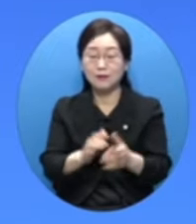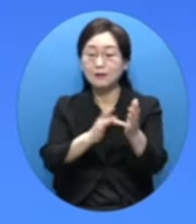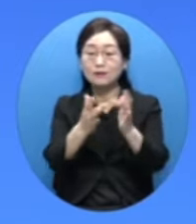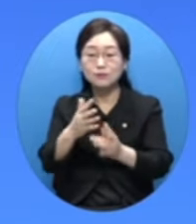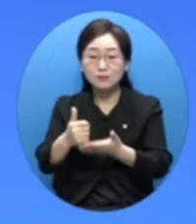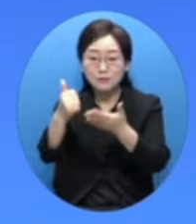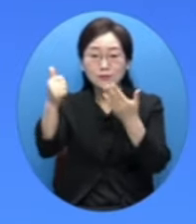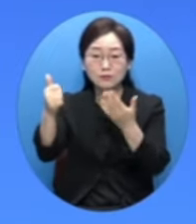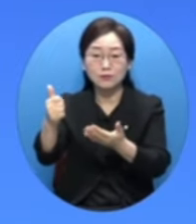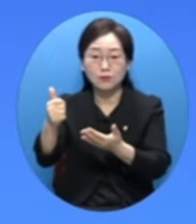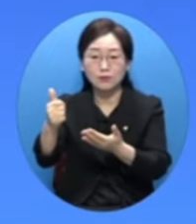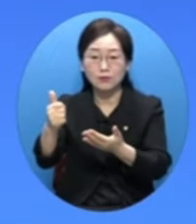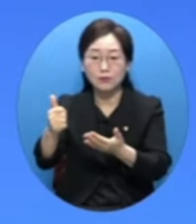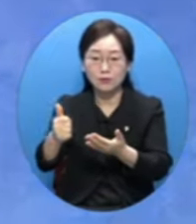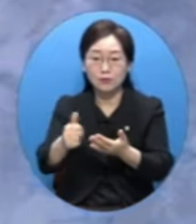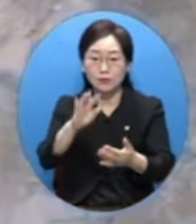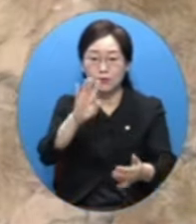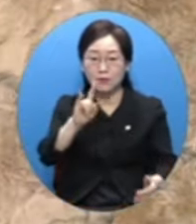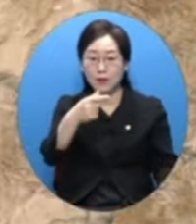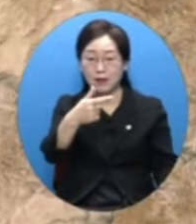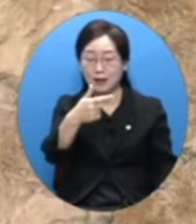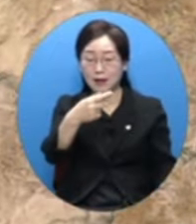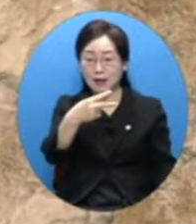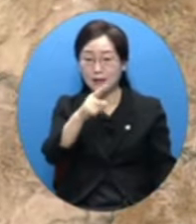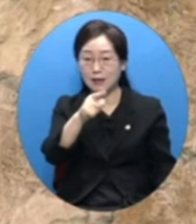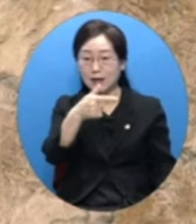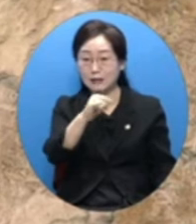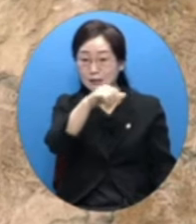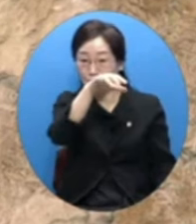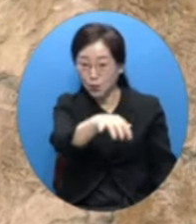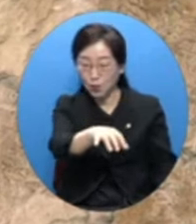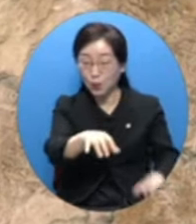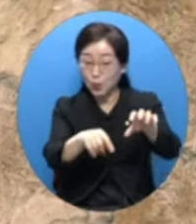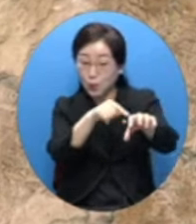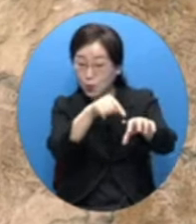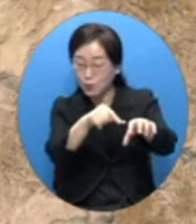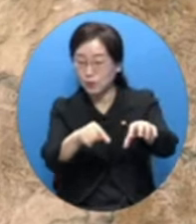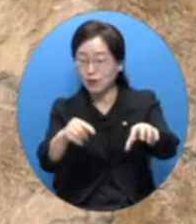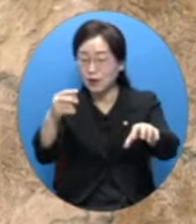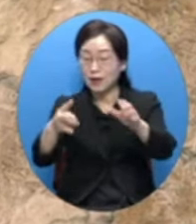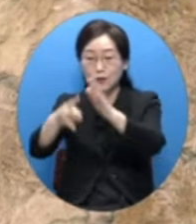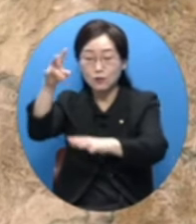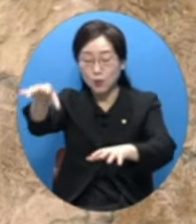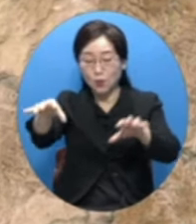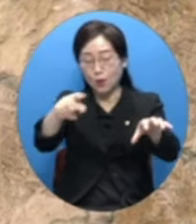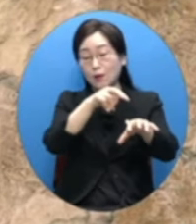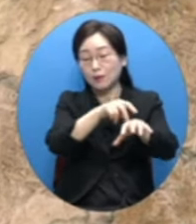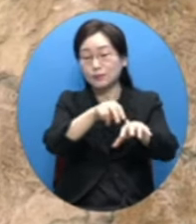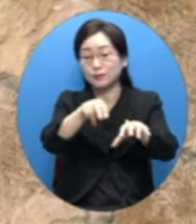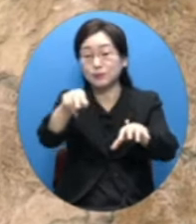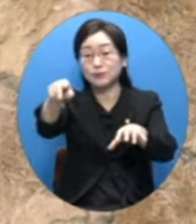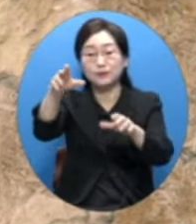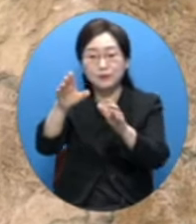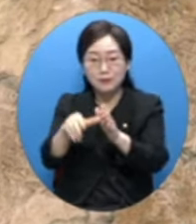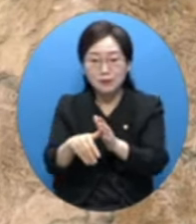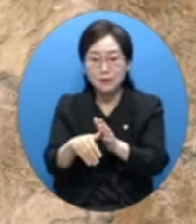예수님께서 베다니에서 예루살렘으로 올라가실 때